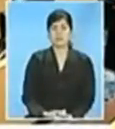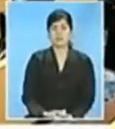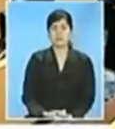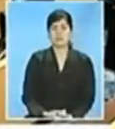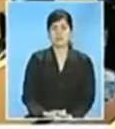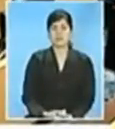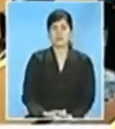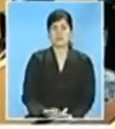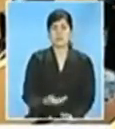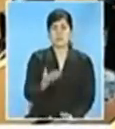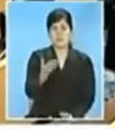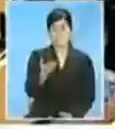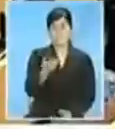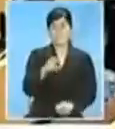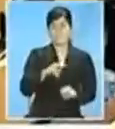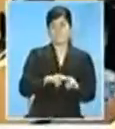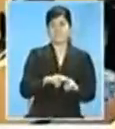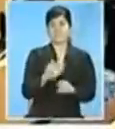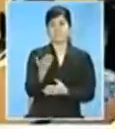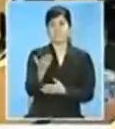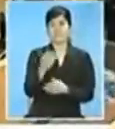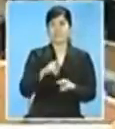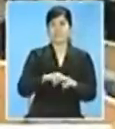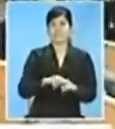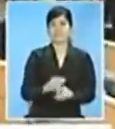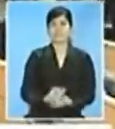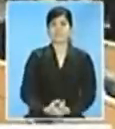ท่านธนานั่งถือครับ